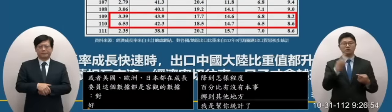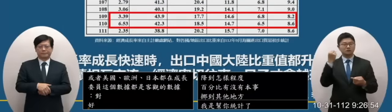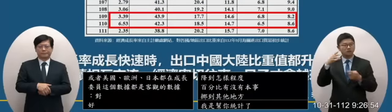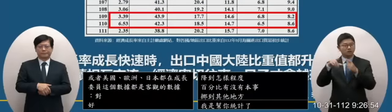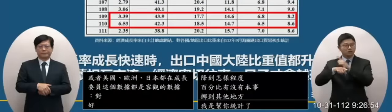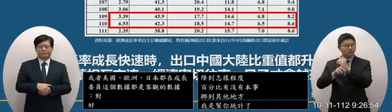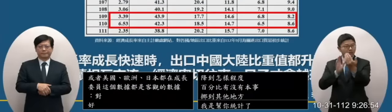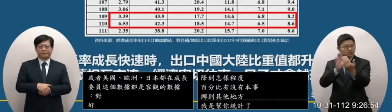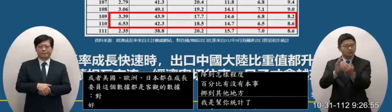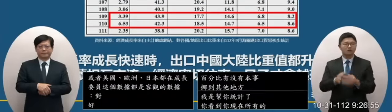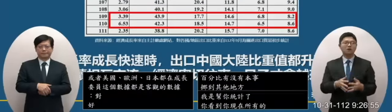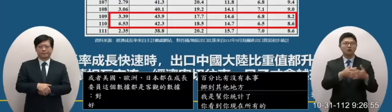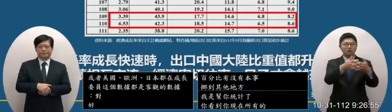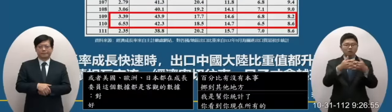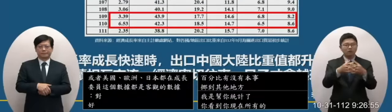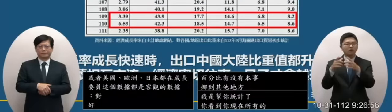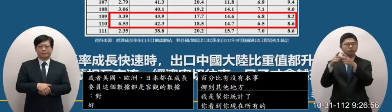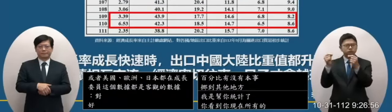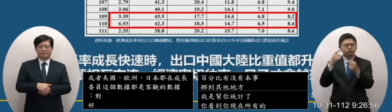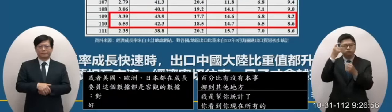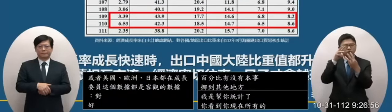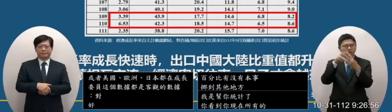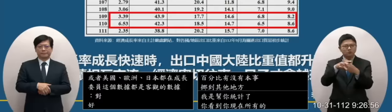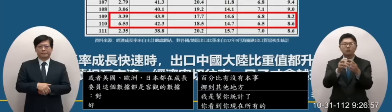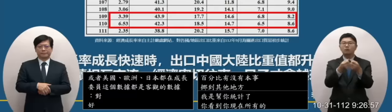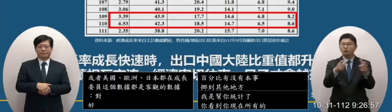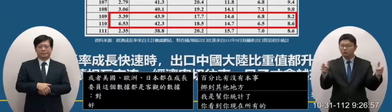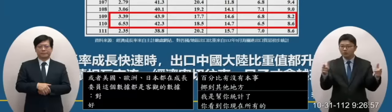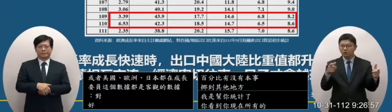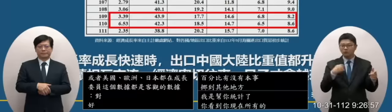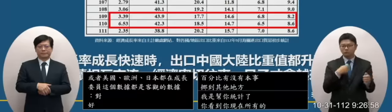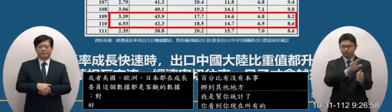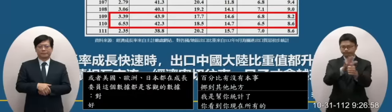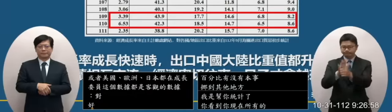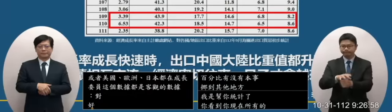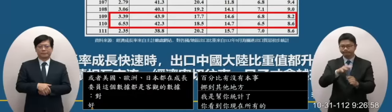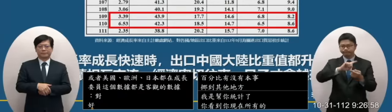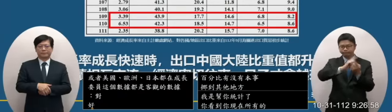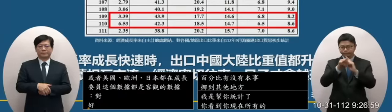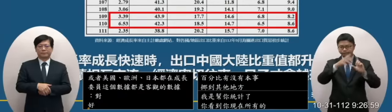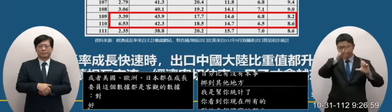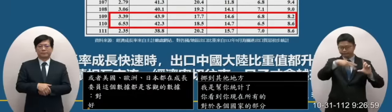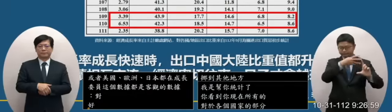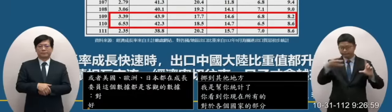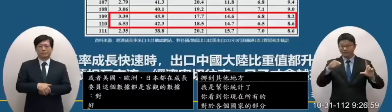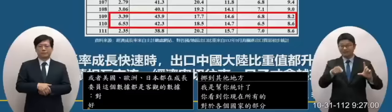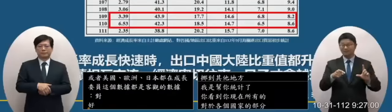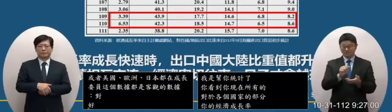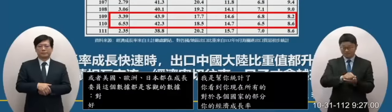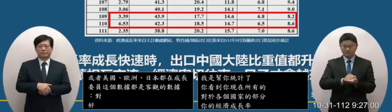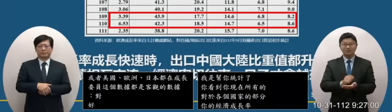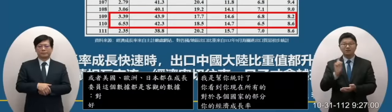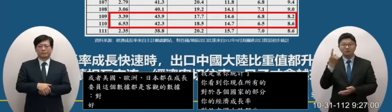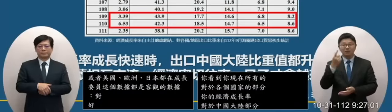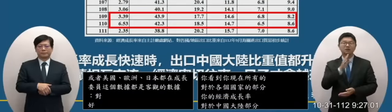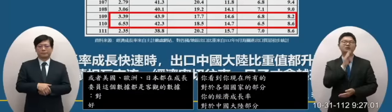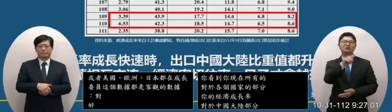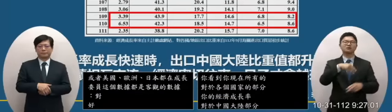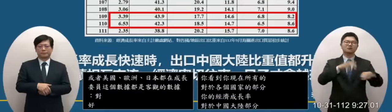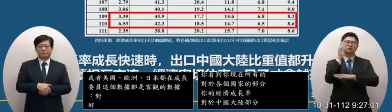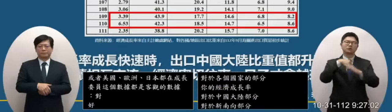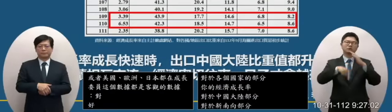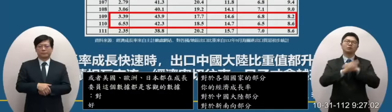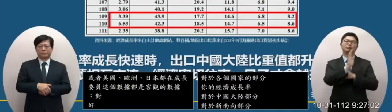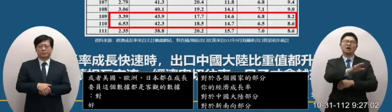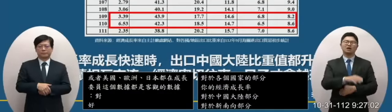的部分，对于美国、对于日本、对于欧洲部分，我都帮你列出来。这个不是我的数字啊，这个是你行政单位的数字